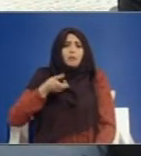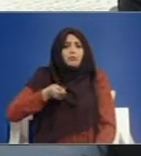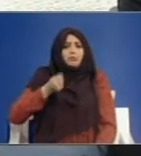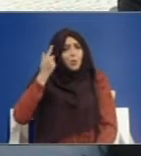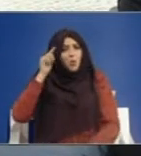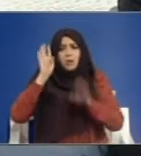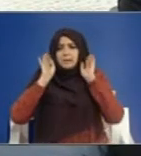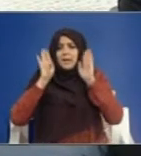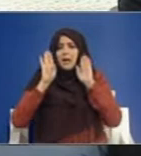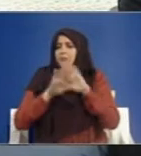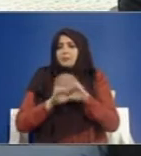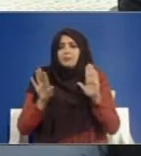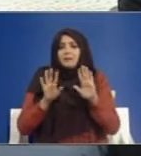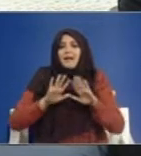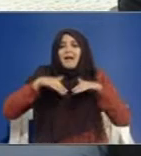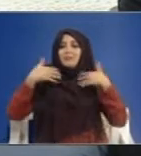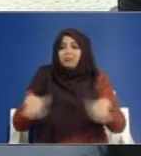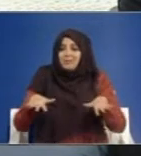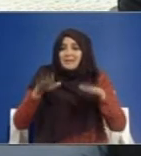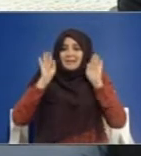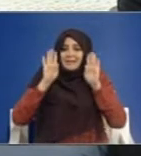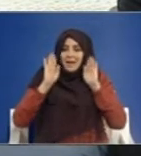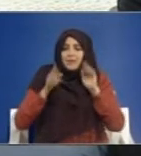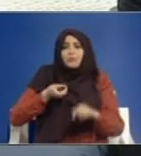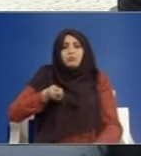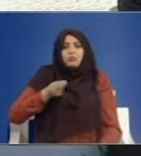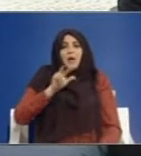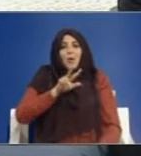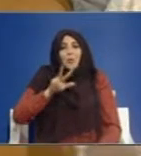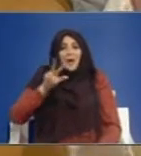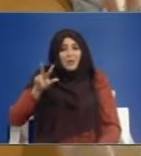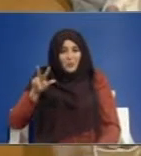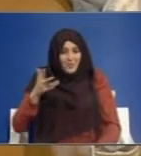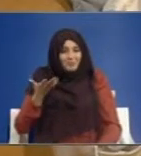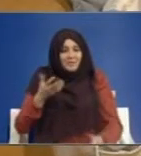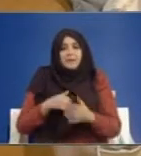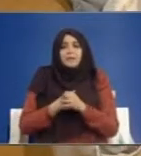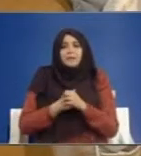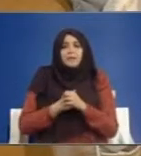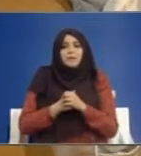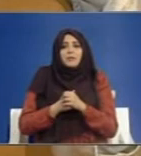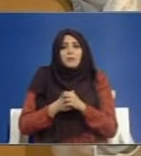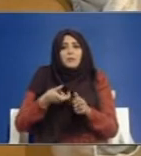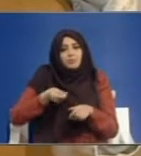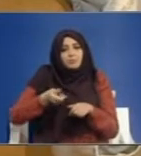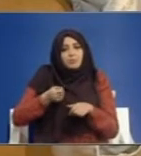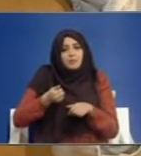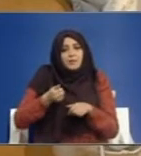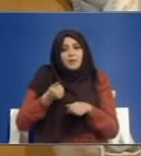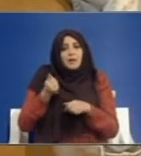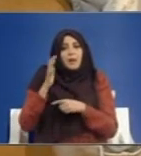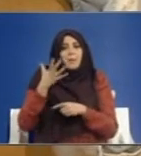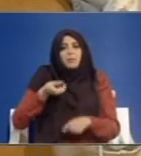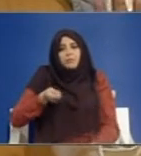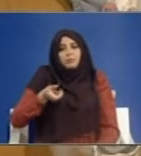للصلاة بعد الانتهاء من الصلاة 33 فهذه الأفضل أن تقتصر فيها على اليد،